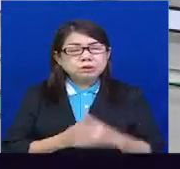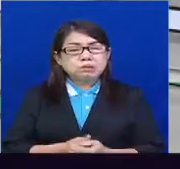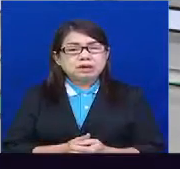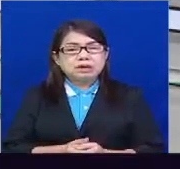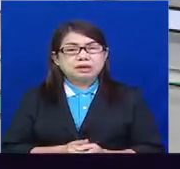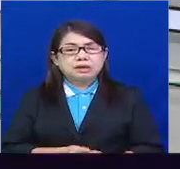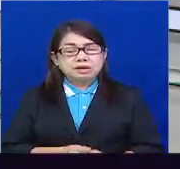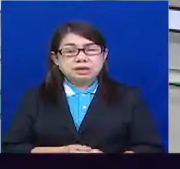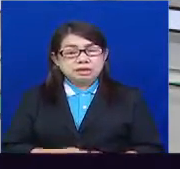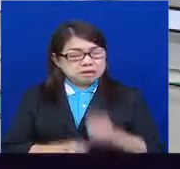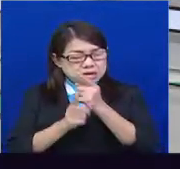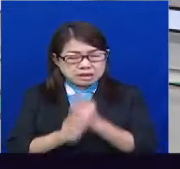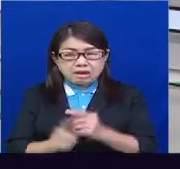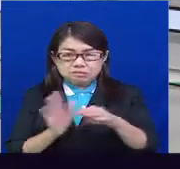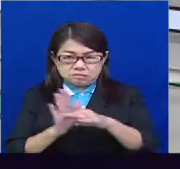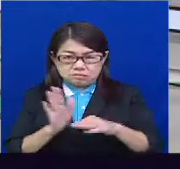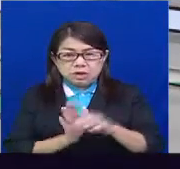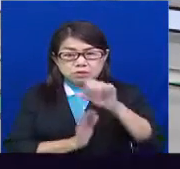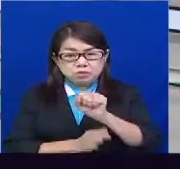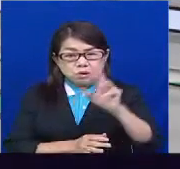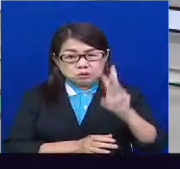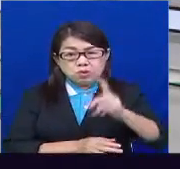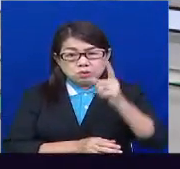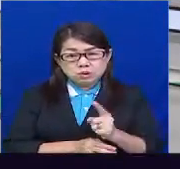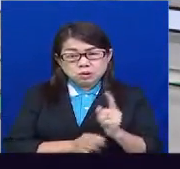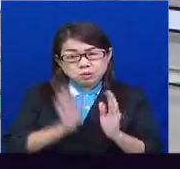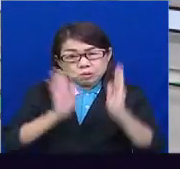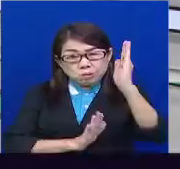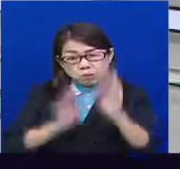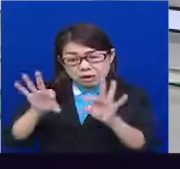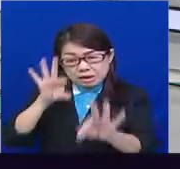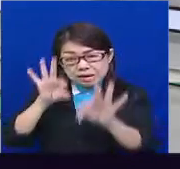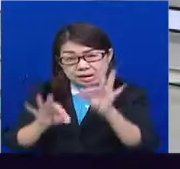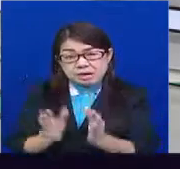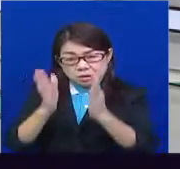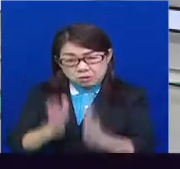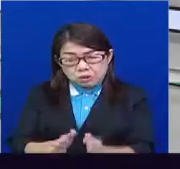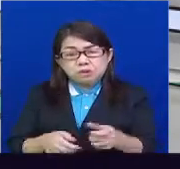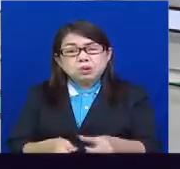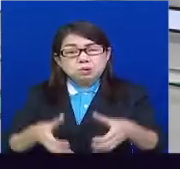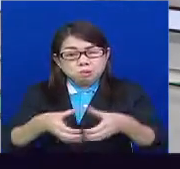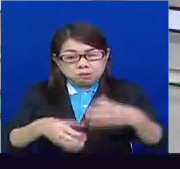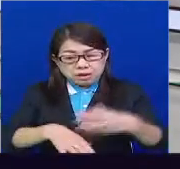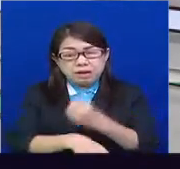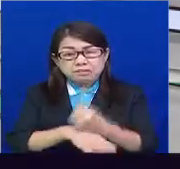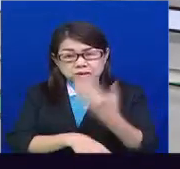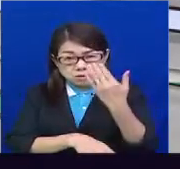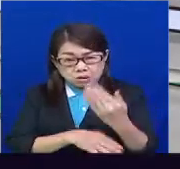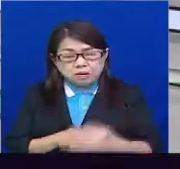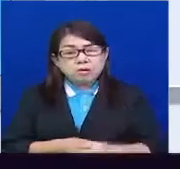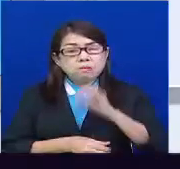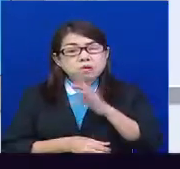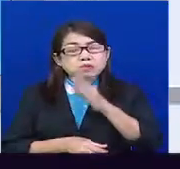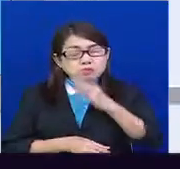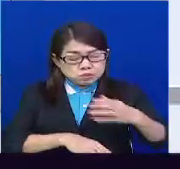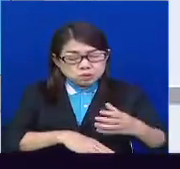สวต้องโหวตเลือกบุคคลจากพรรคการเมืองก่อนนะครับขณะที่รองประธานสนชยังคงยืนยันนะครับว่าหากพรรคการเมืองเลือก